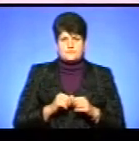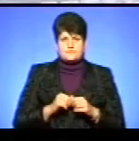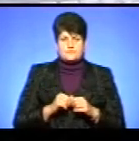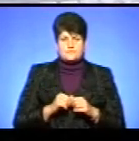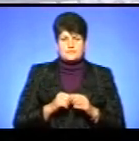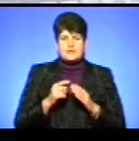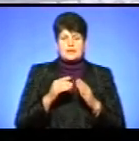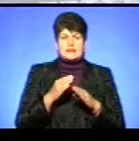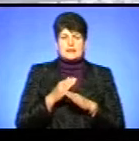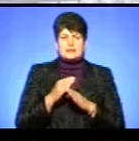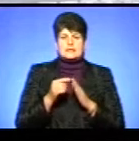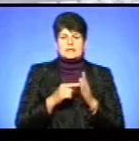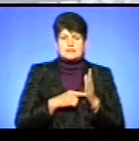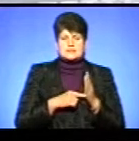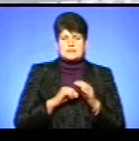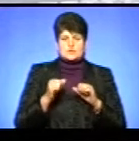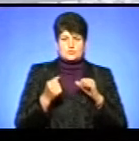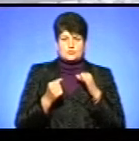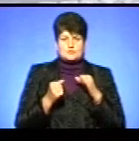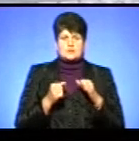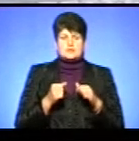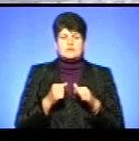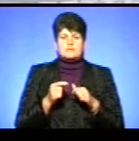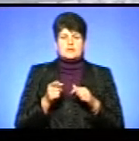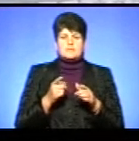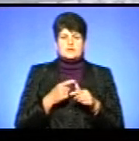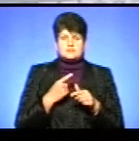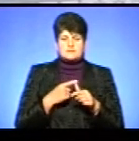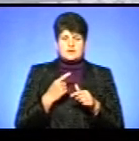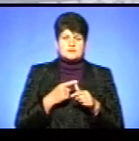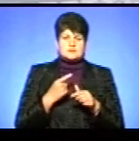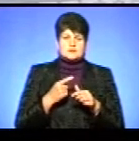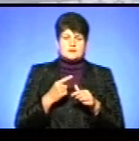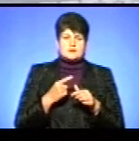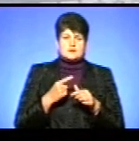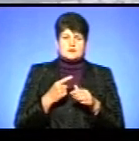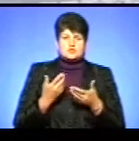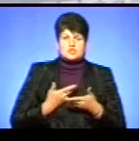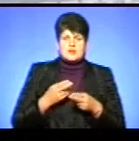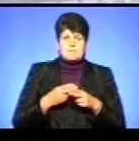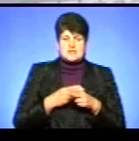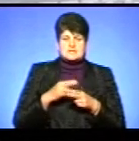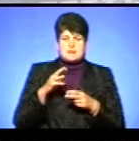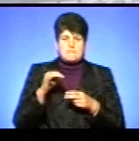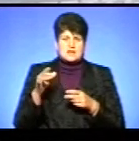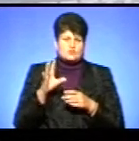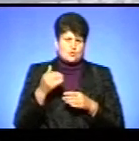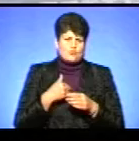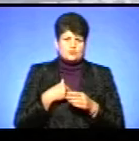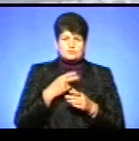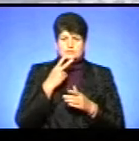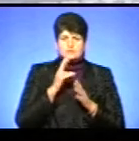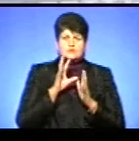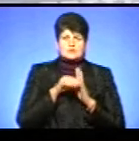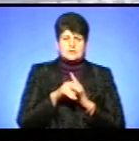друзями. У Фейсбуці є створена сторінка з одноіменною назвою проекту, тобто «Життя без меж». Всі бажаючі можуть підписатись на неї. І відповідно,